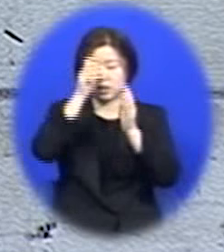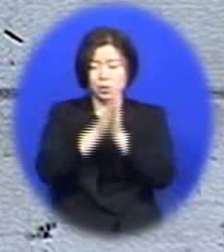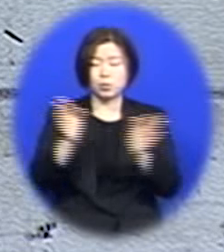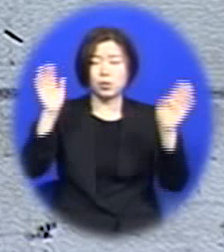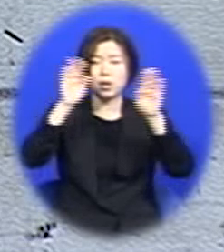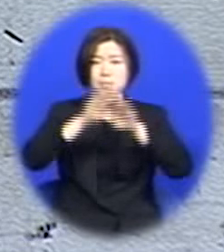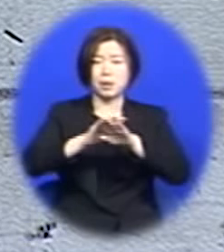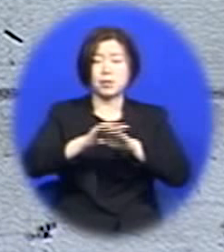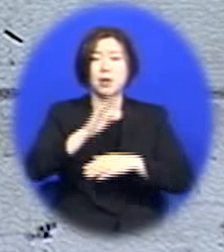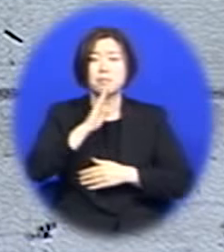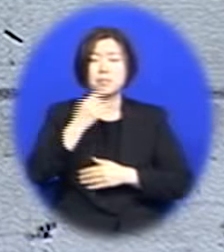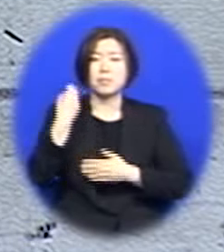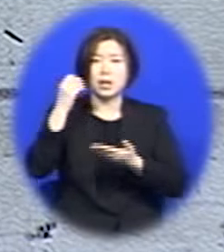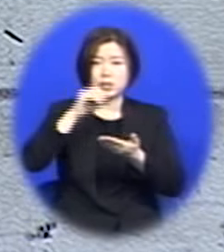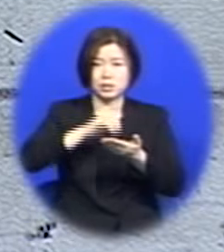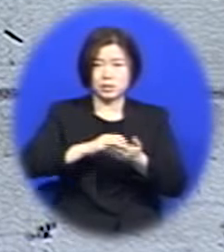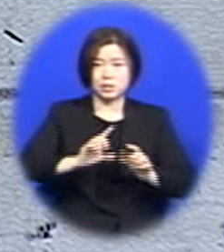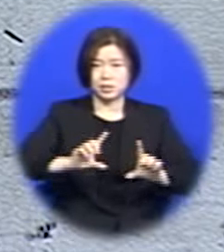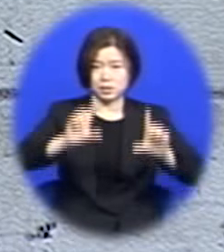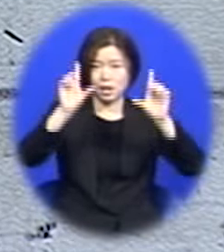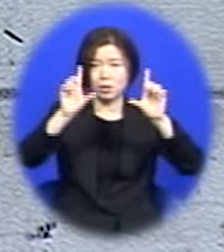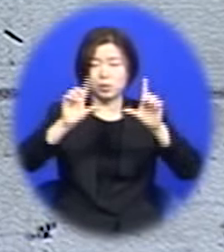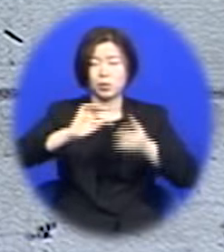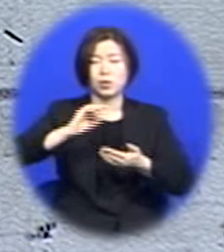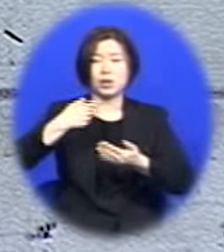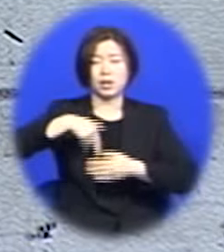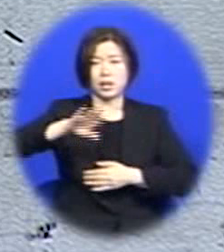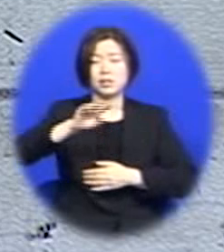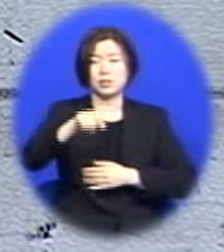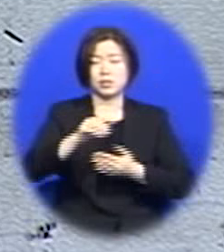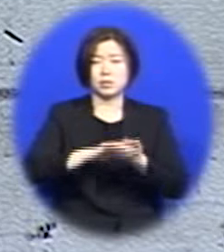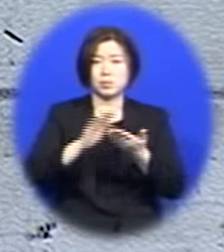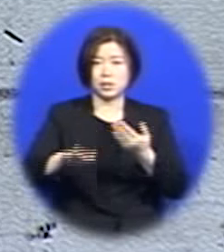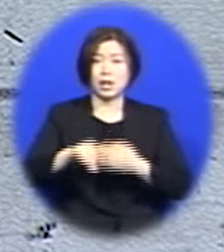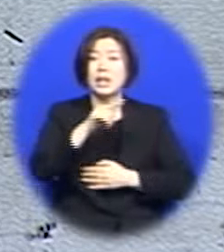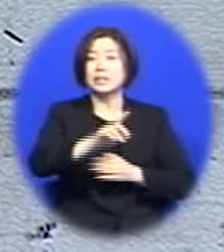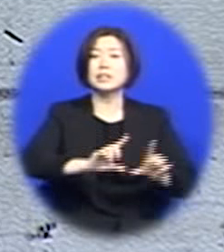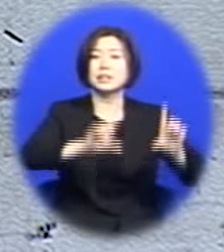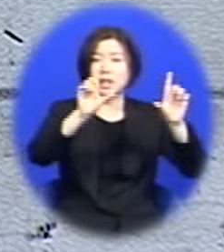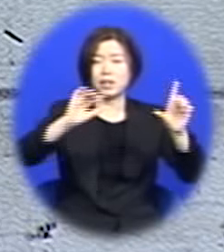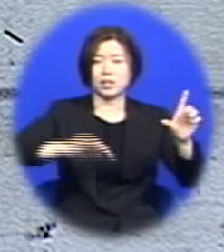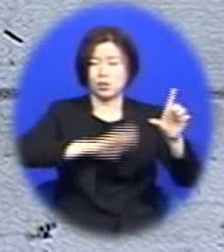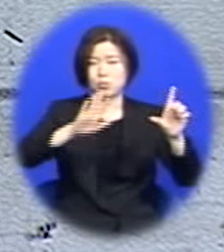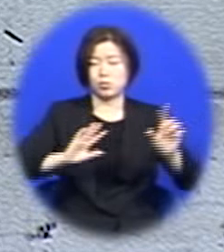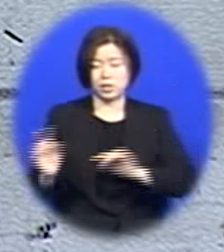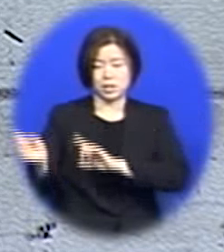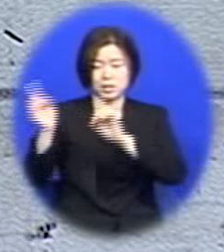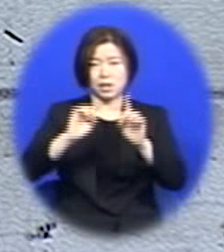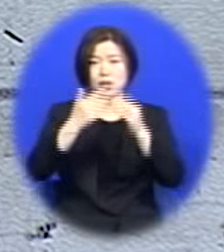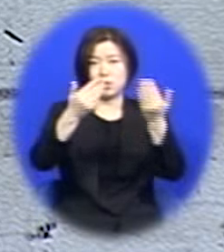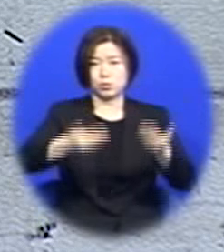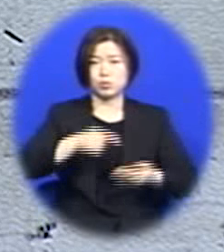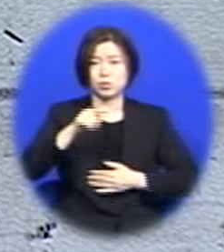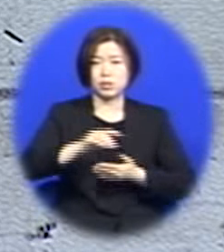바로 그날로 돌아가려고 하는 겁니다. 그날이 우리를 살린 거예요.